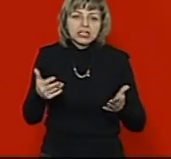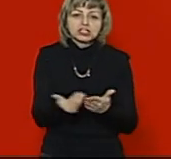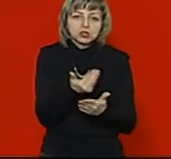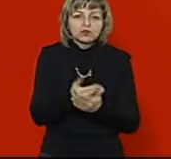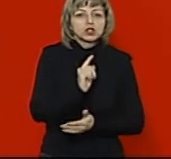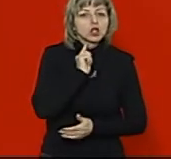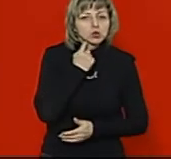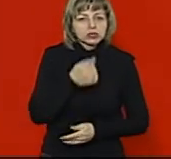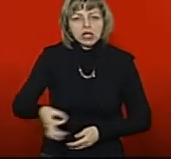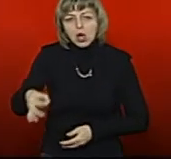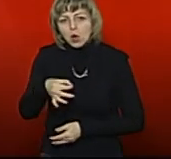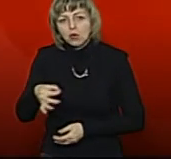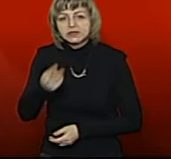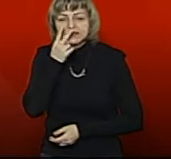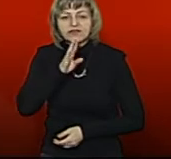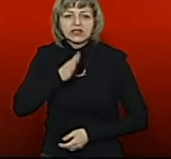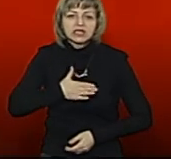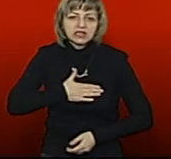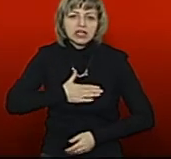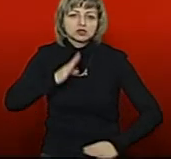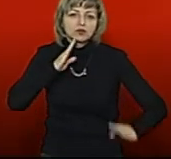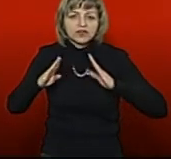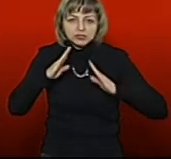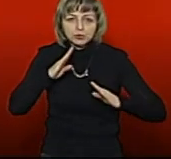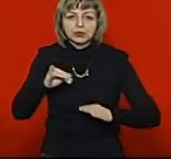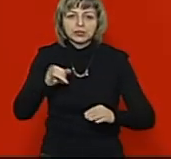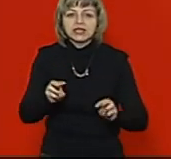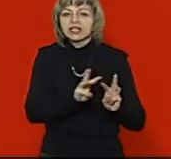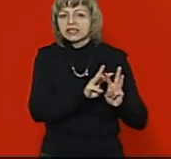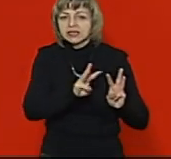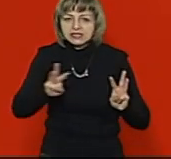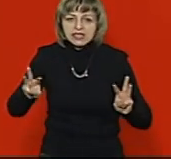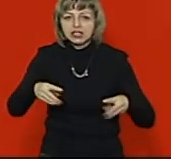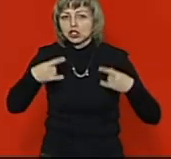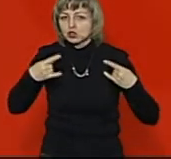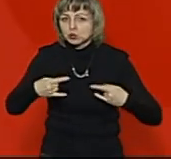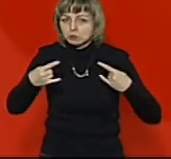новин Луцька та області дивіться на нашій сторінці у Фейсбук та на сайті Суспільне